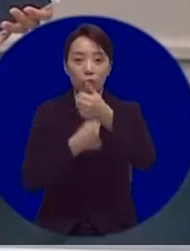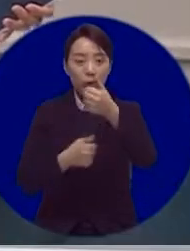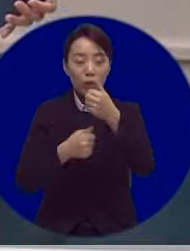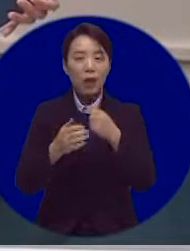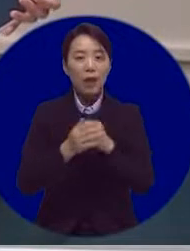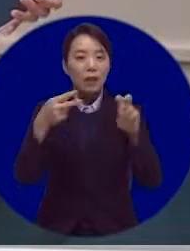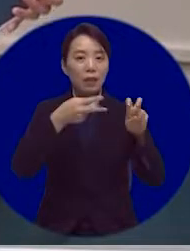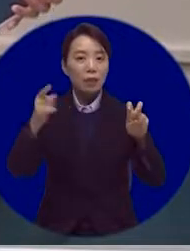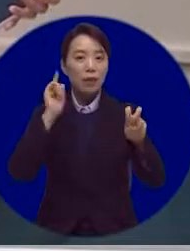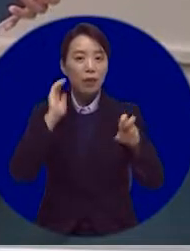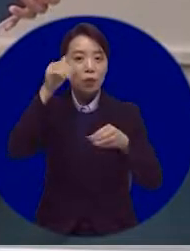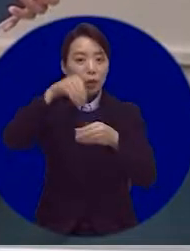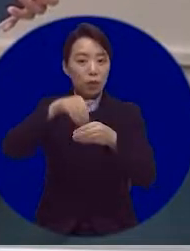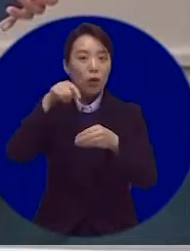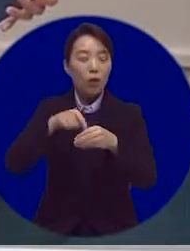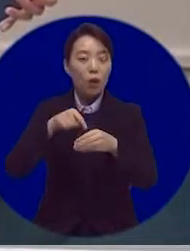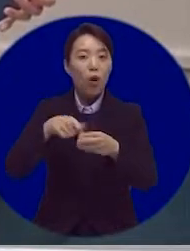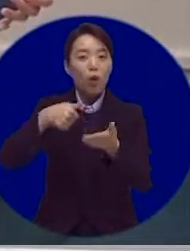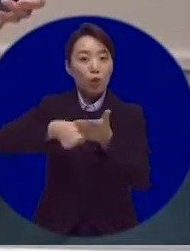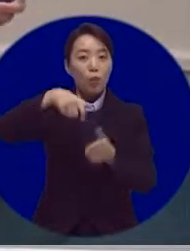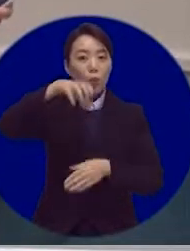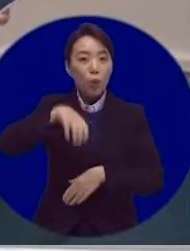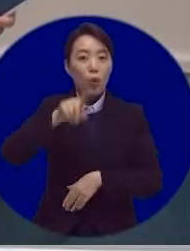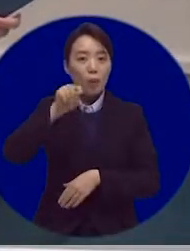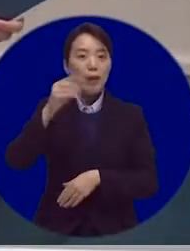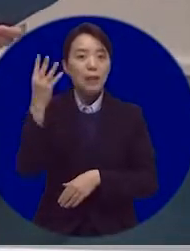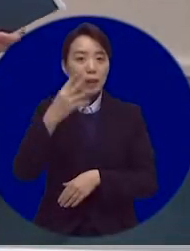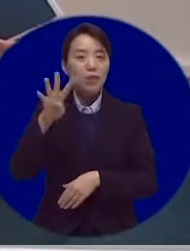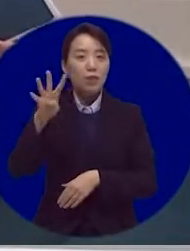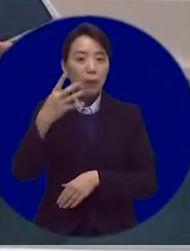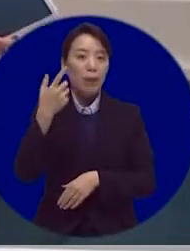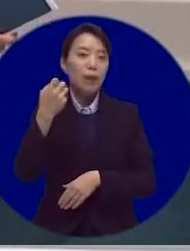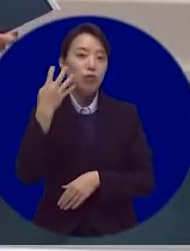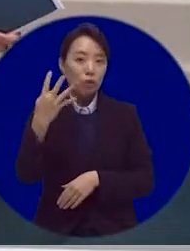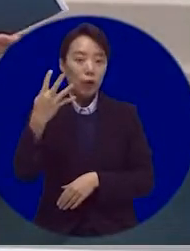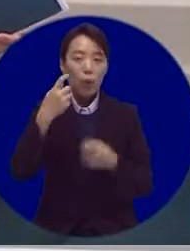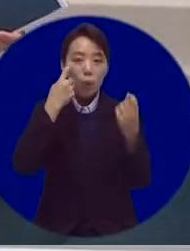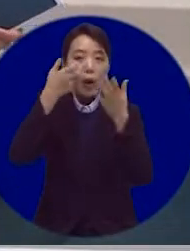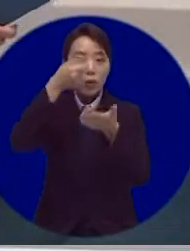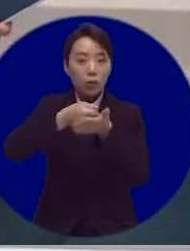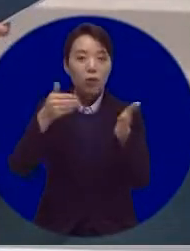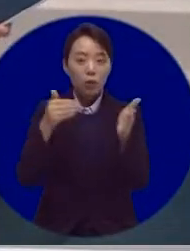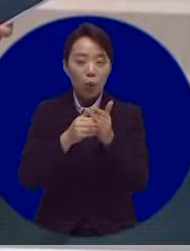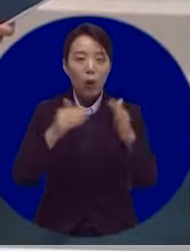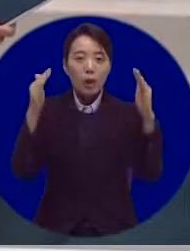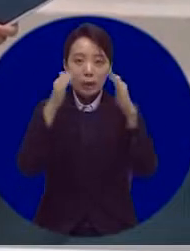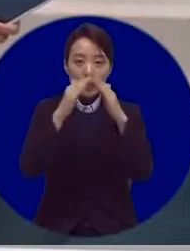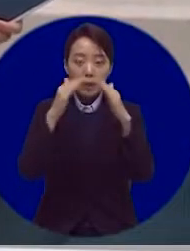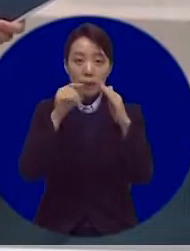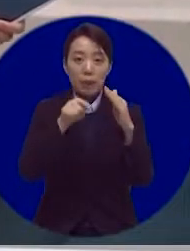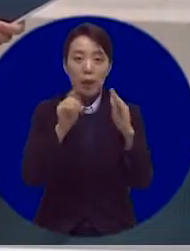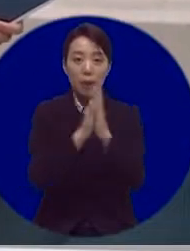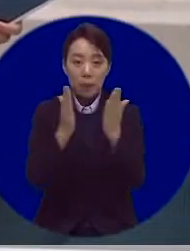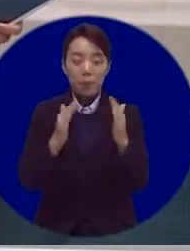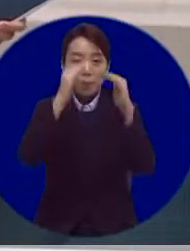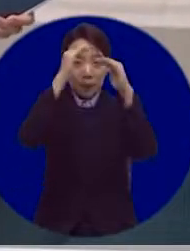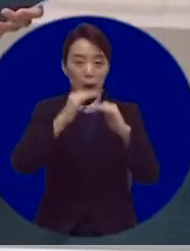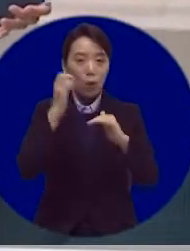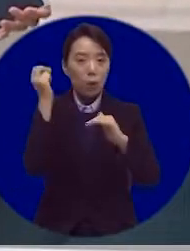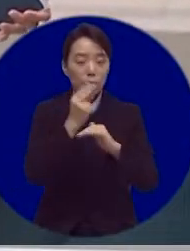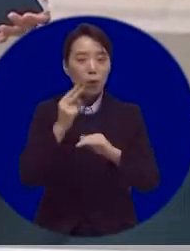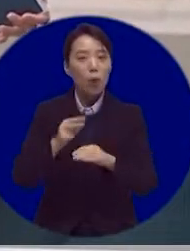중앙선거관리위원회가 제20대 대통령 선거 투표소 14,464곳을 확정하고 각 가정에 투표 안내문과